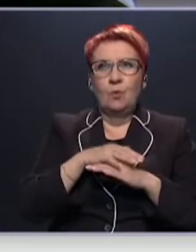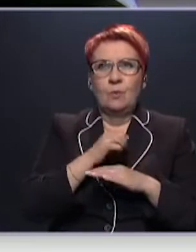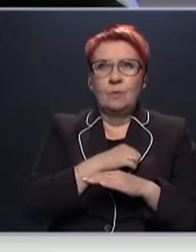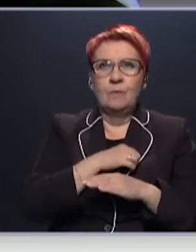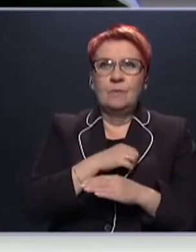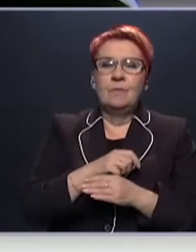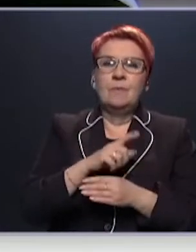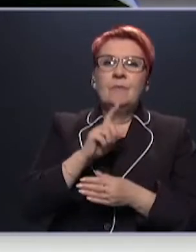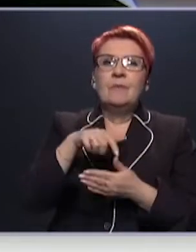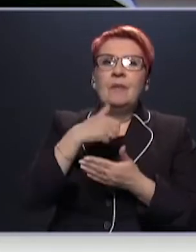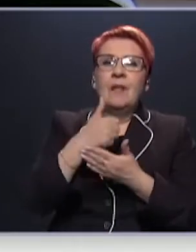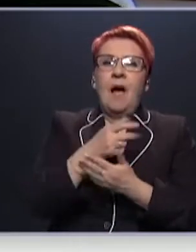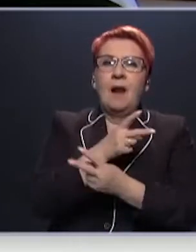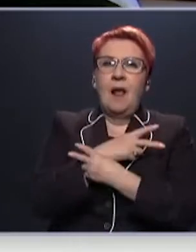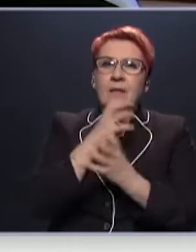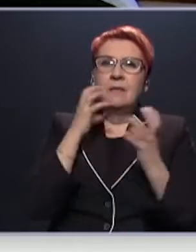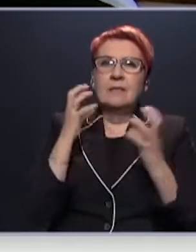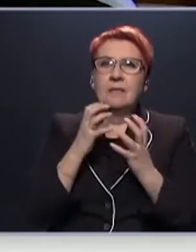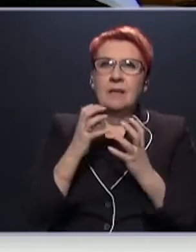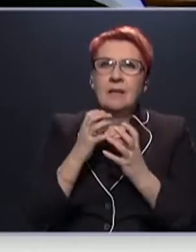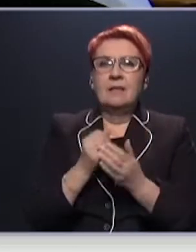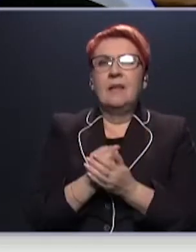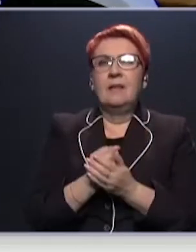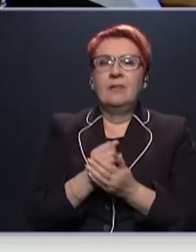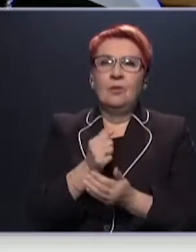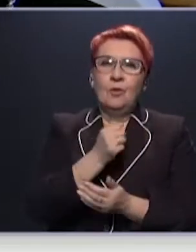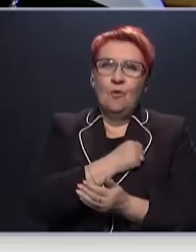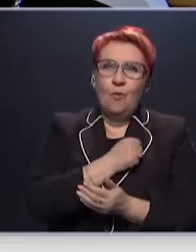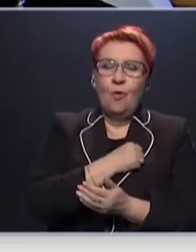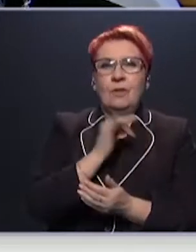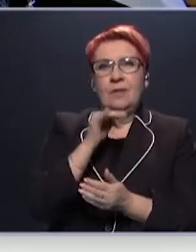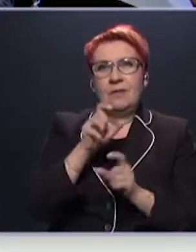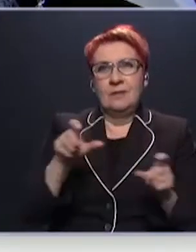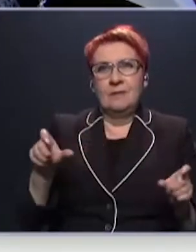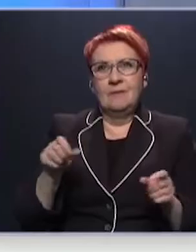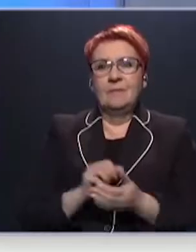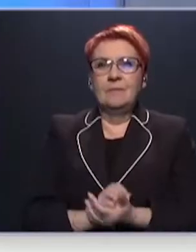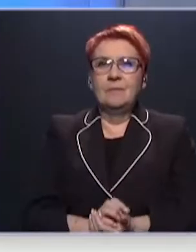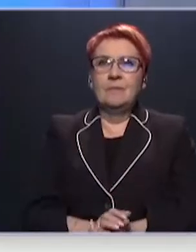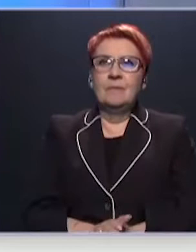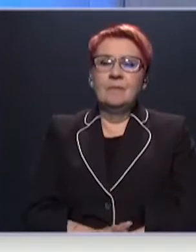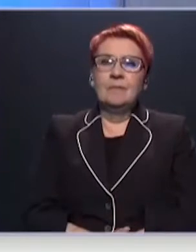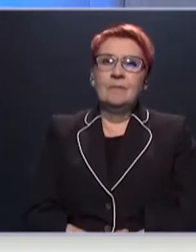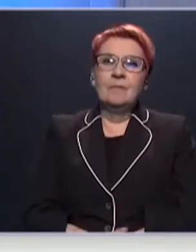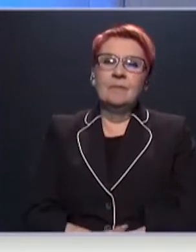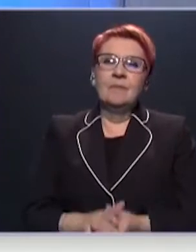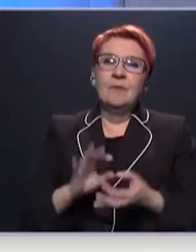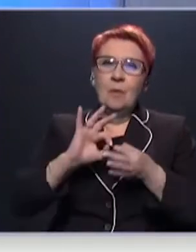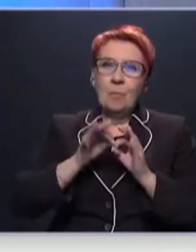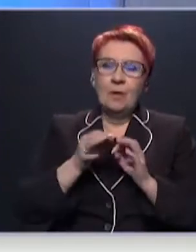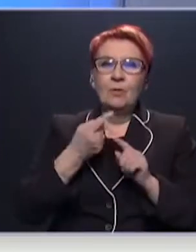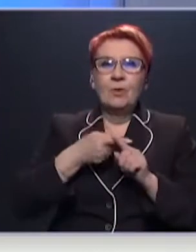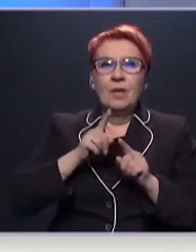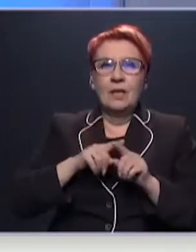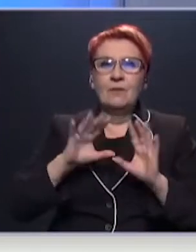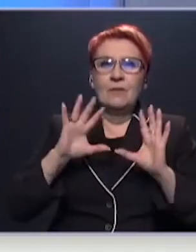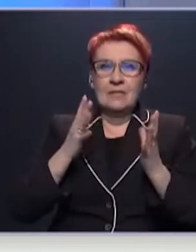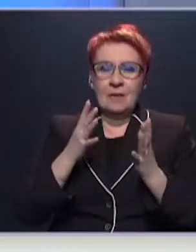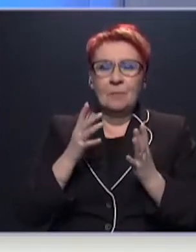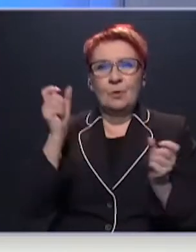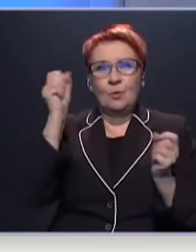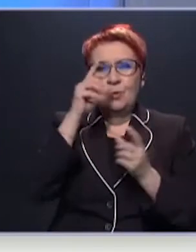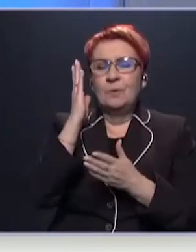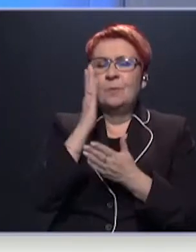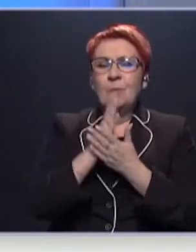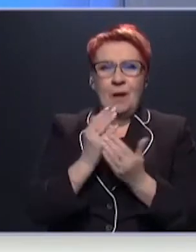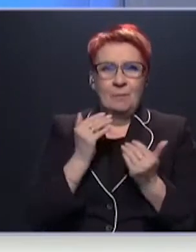Архангелы сохраняют людей, и воины тоже этим же занимаются. Подробности этого события давайте узнаем